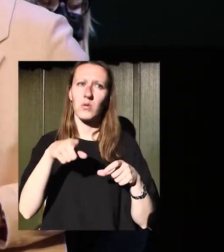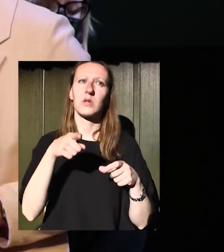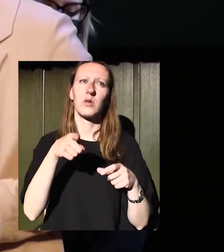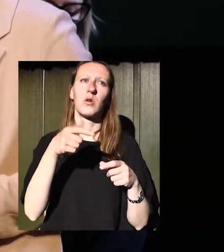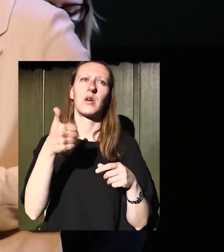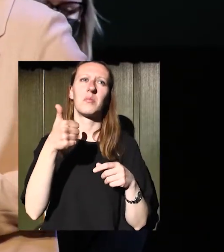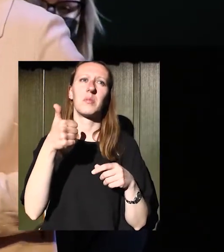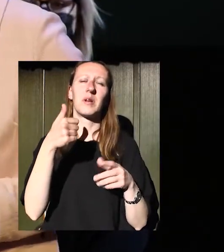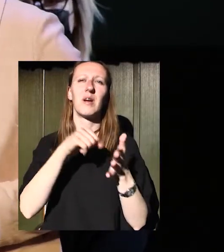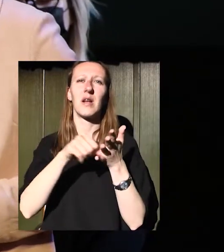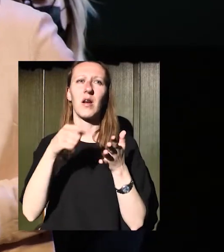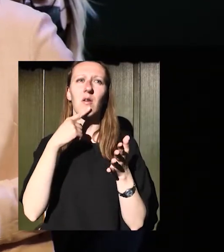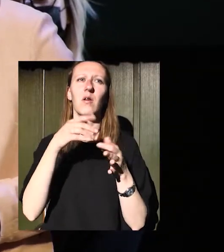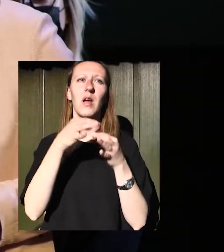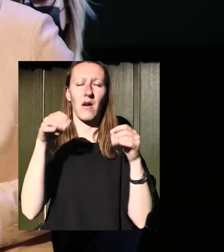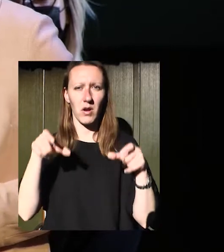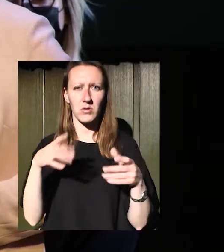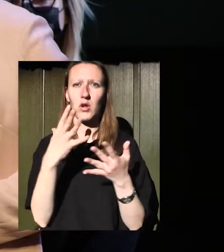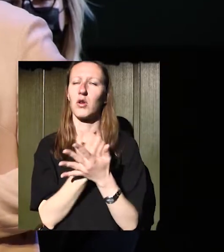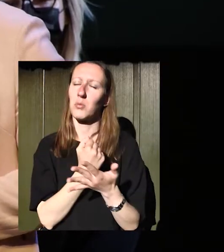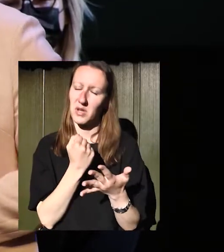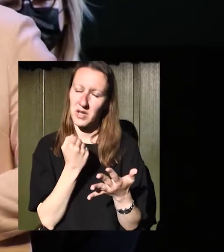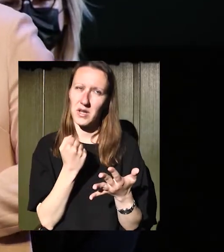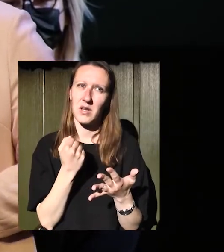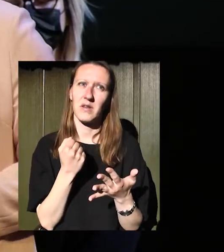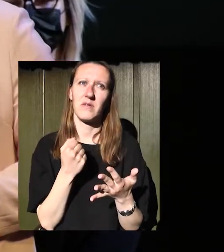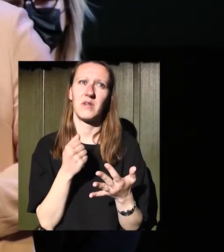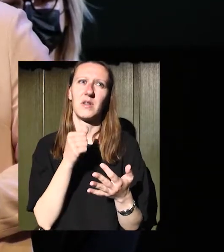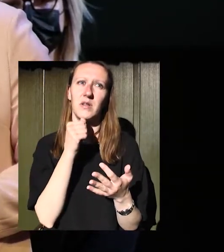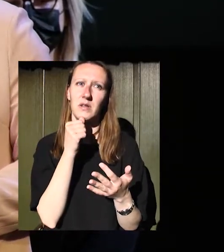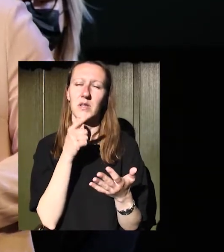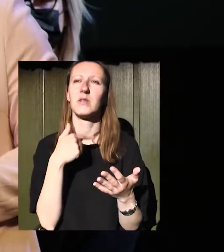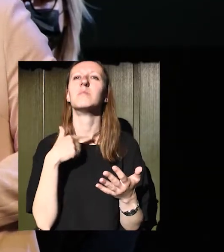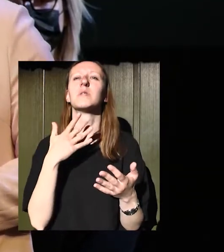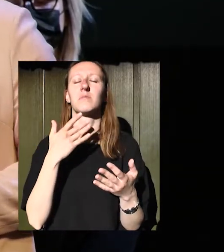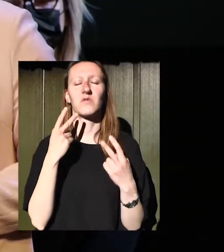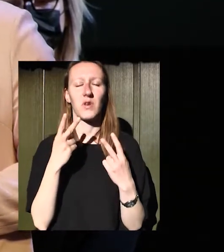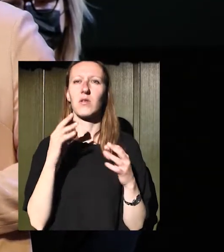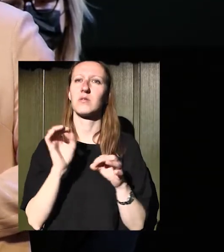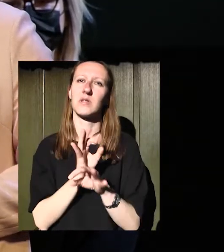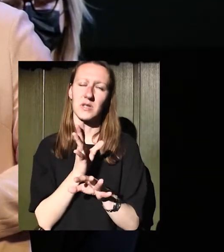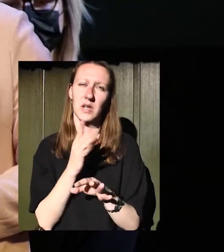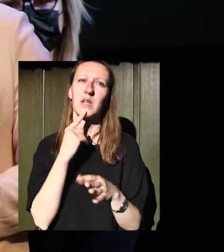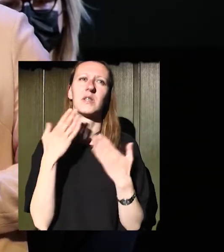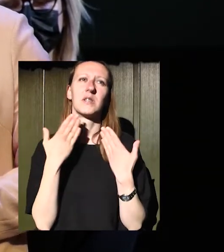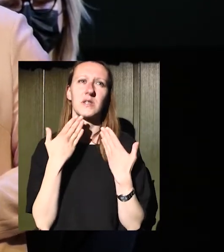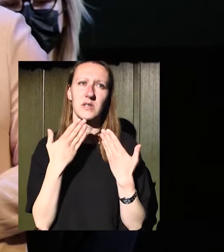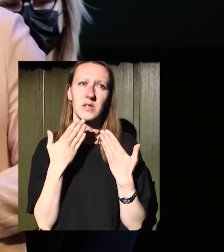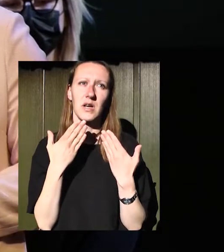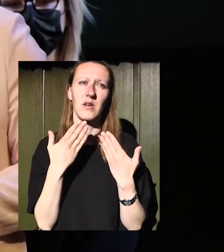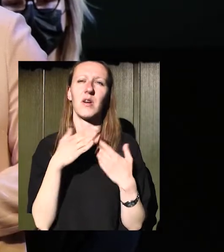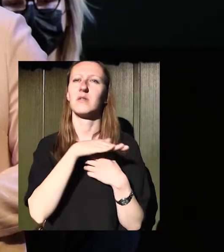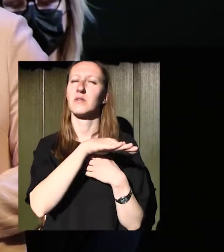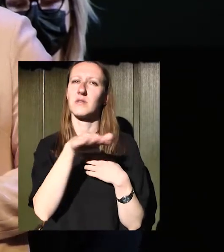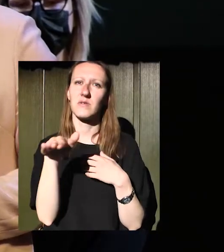ustanova, to je zapravo prva nagrada koju javna ustanova dobiva. I iznimno smo ponosni i